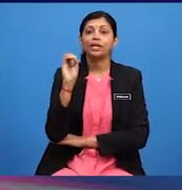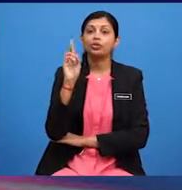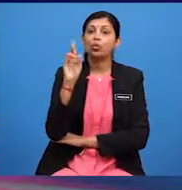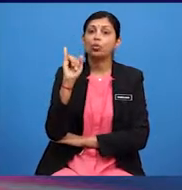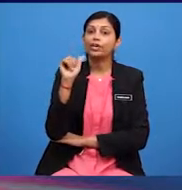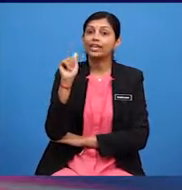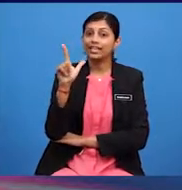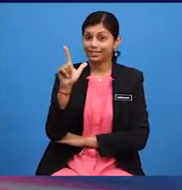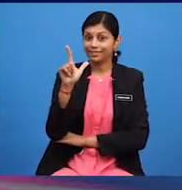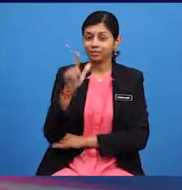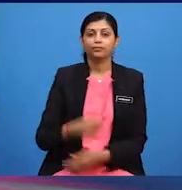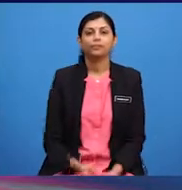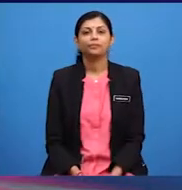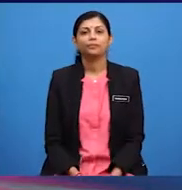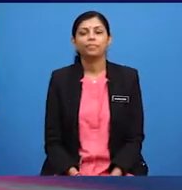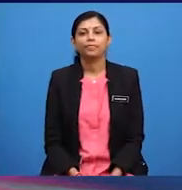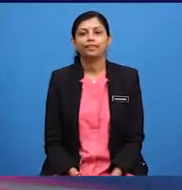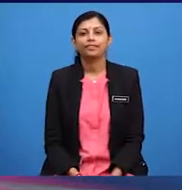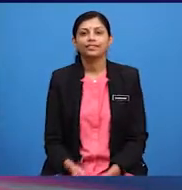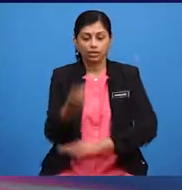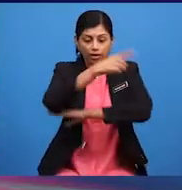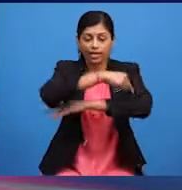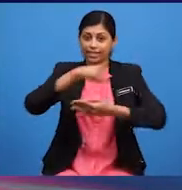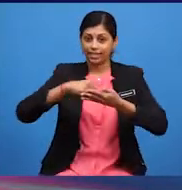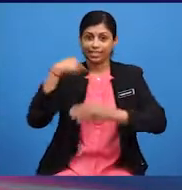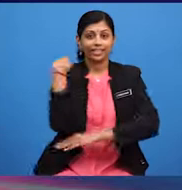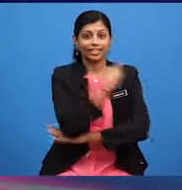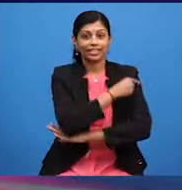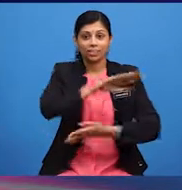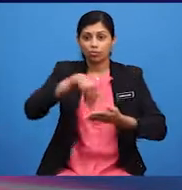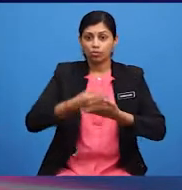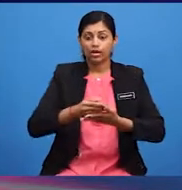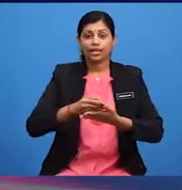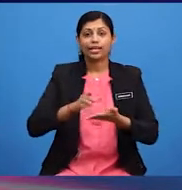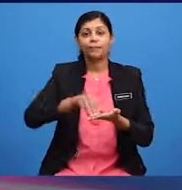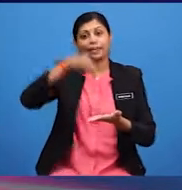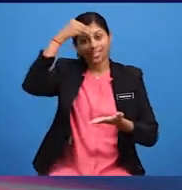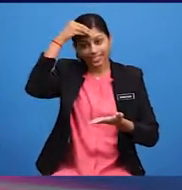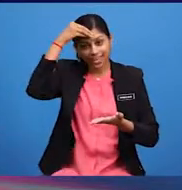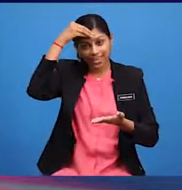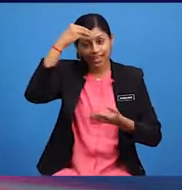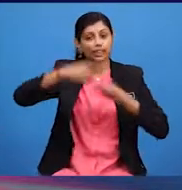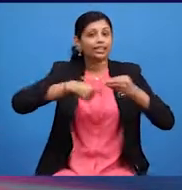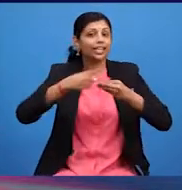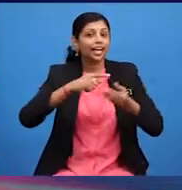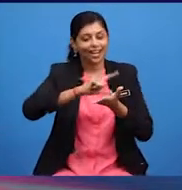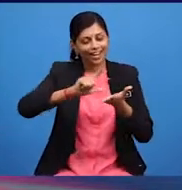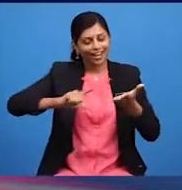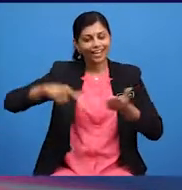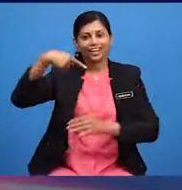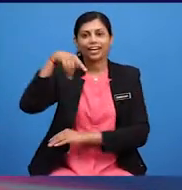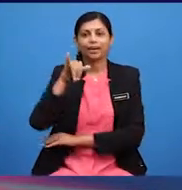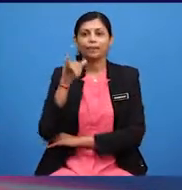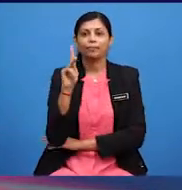piktorial. Jadi, pada hari ini, kita semua akan belajar mengenai lakaran